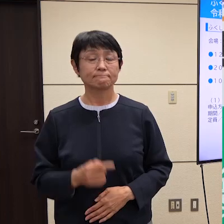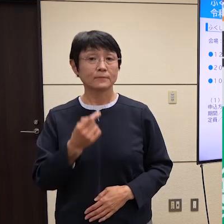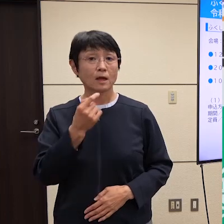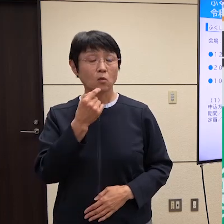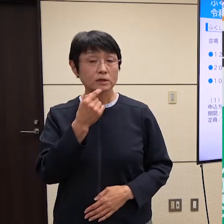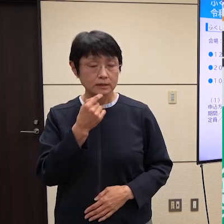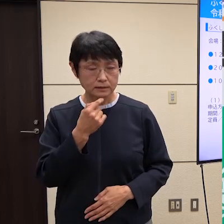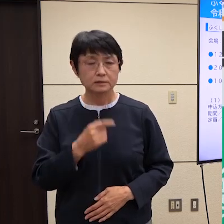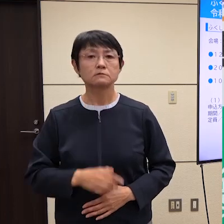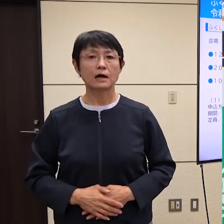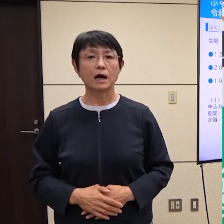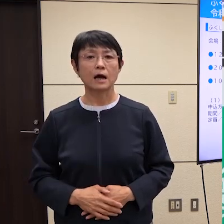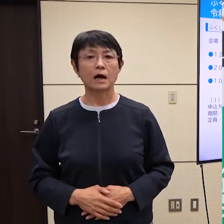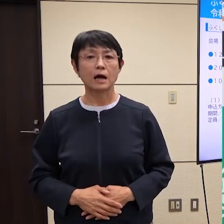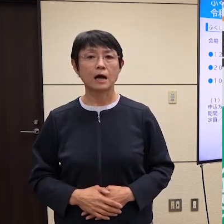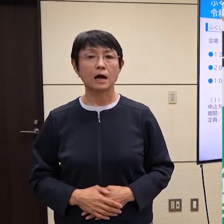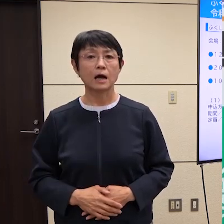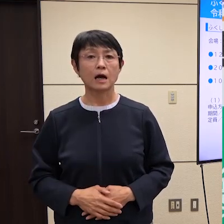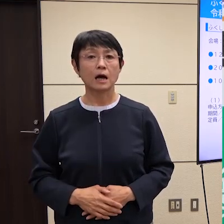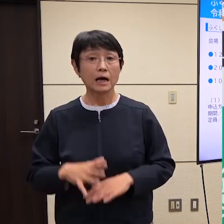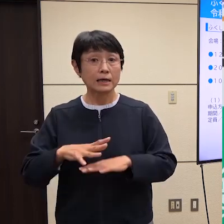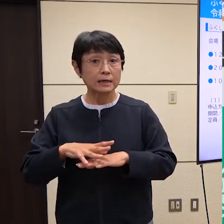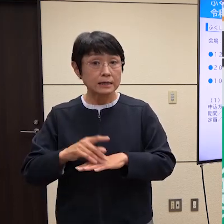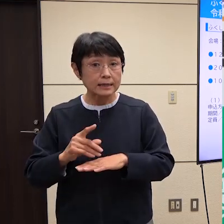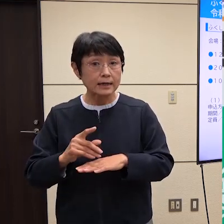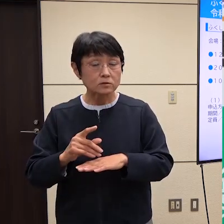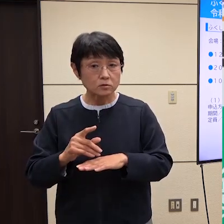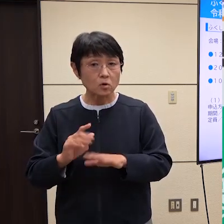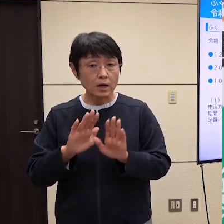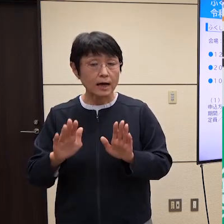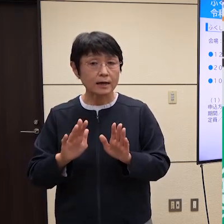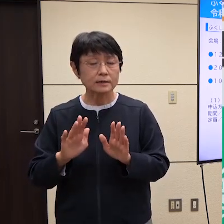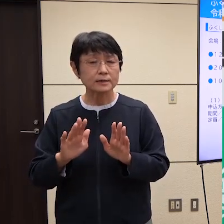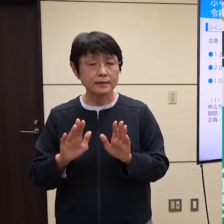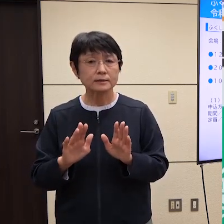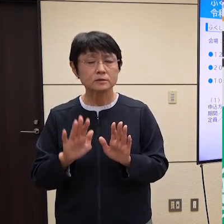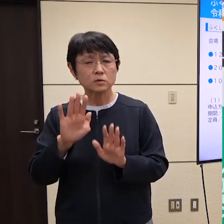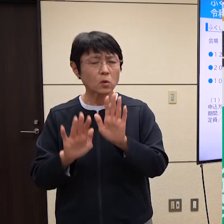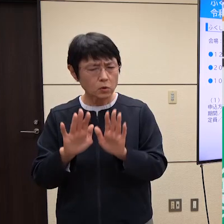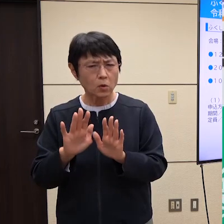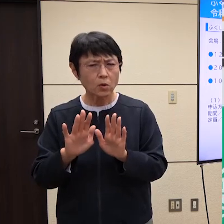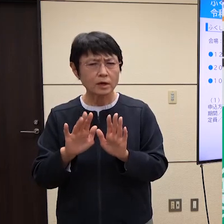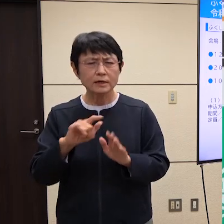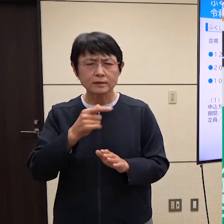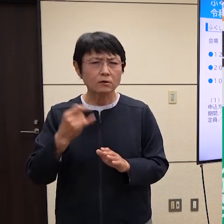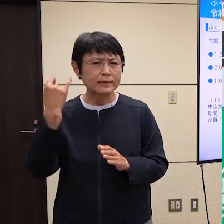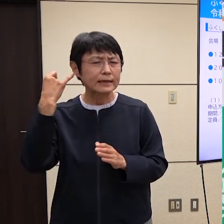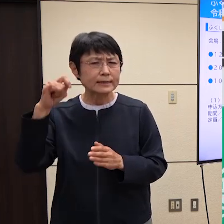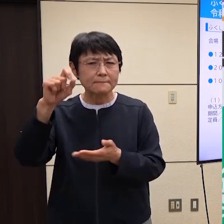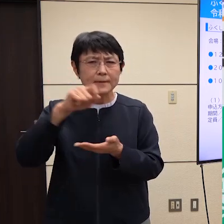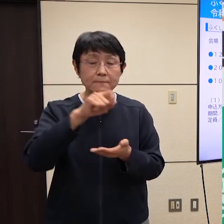私たちは1回目の開催状況を踏まえて、いろんな声を踏まえてですね、